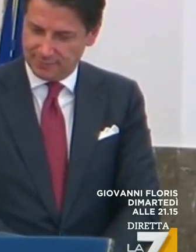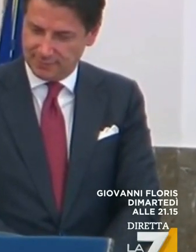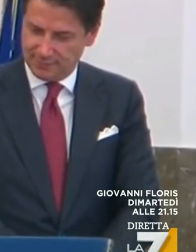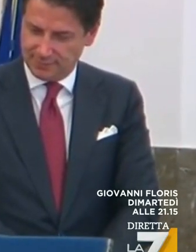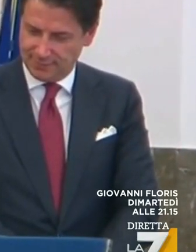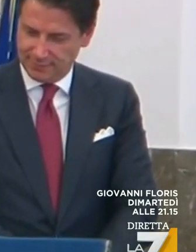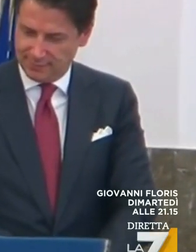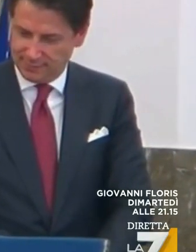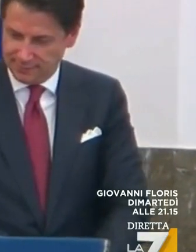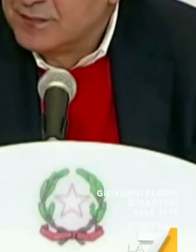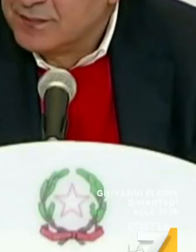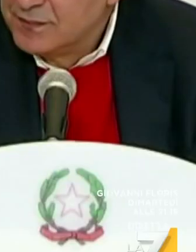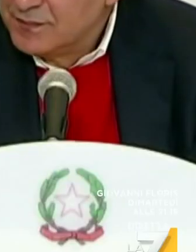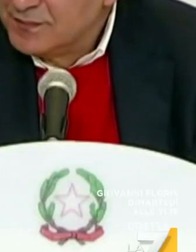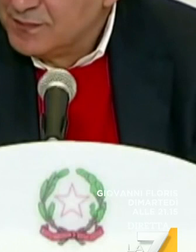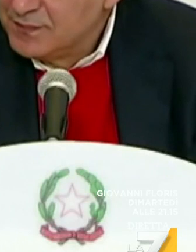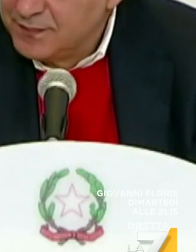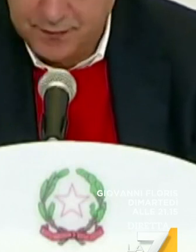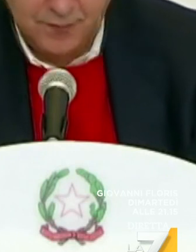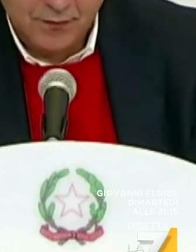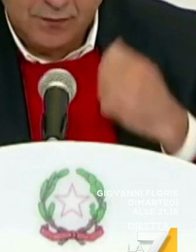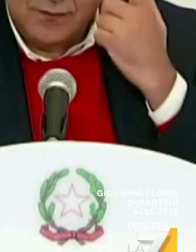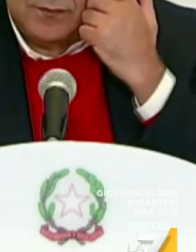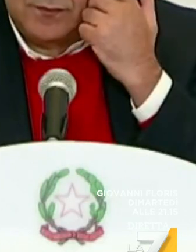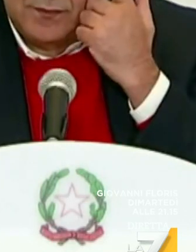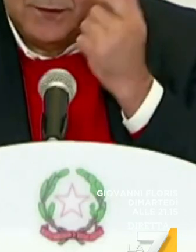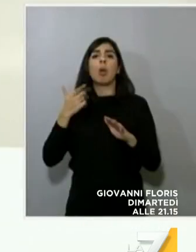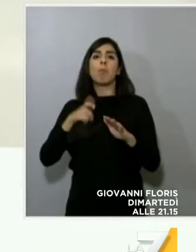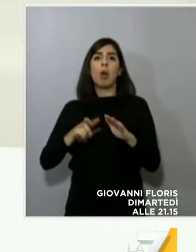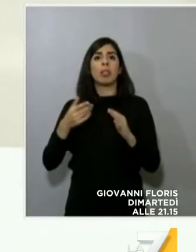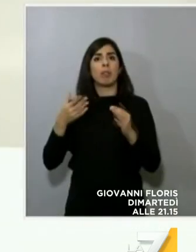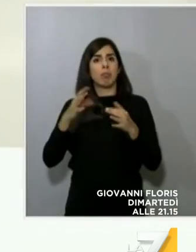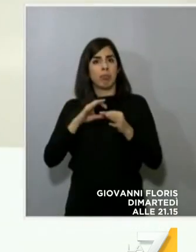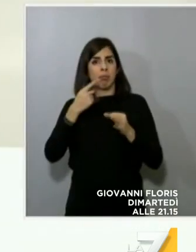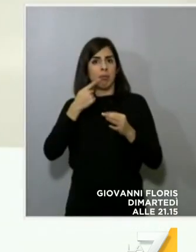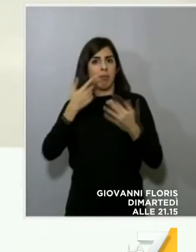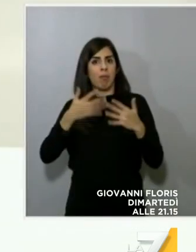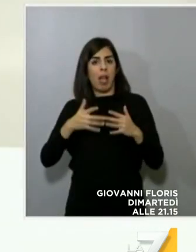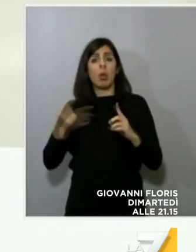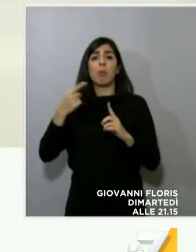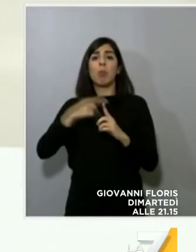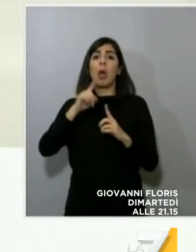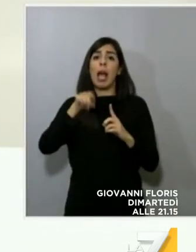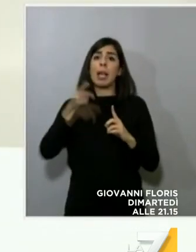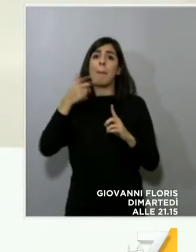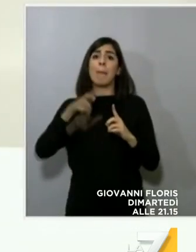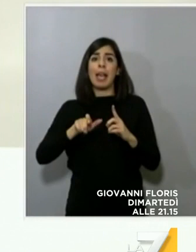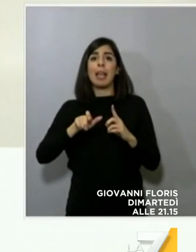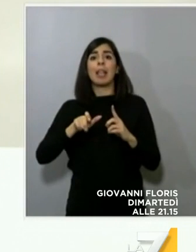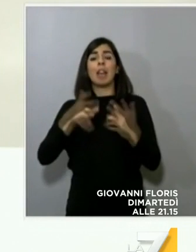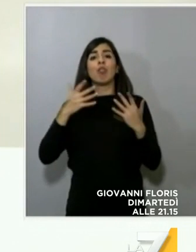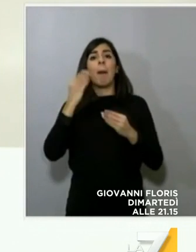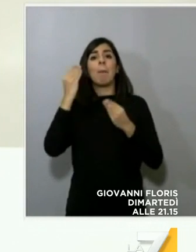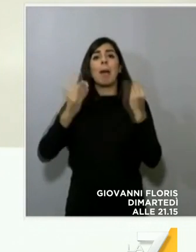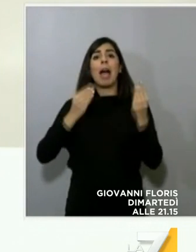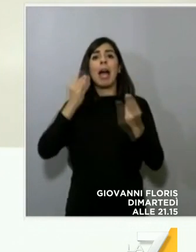Ci avete scritto dicendo che avete ordinato questo tipo di siringhe perché anche consigliati dai pareri